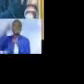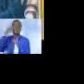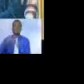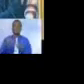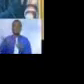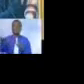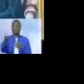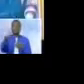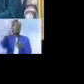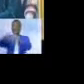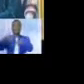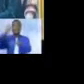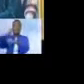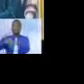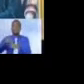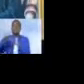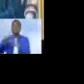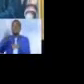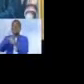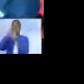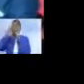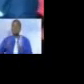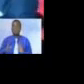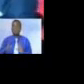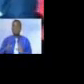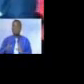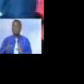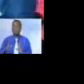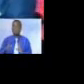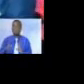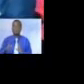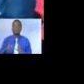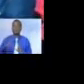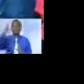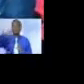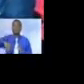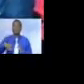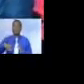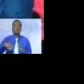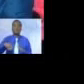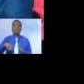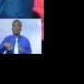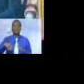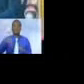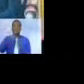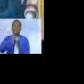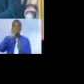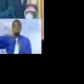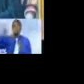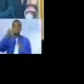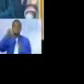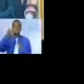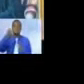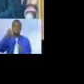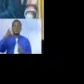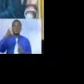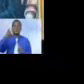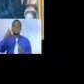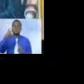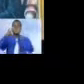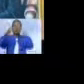pourvoyeurs d'emplois par des partenariats publics-privés. Un dernier point, il s'agit de la